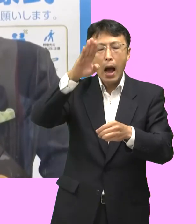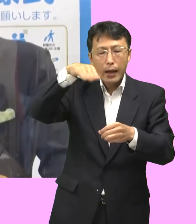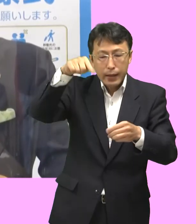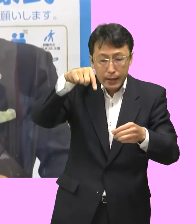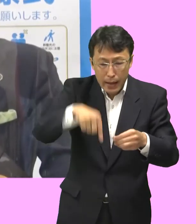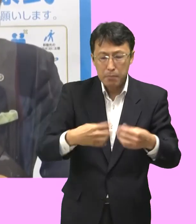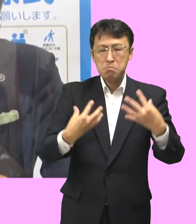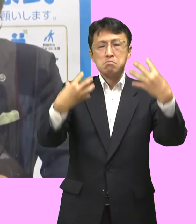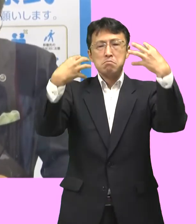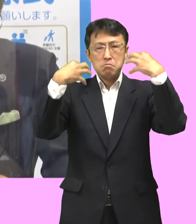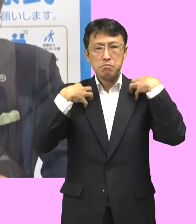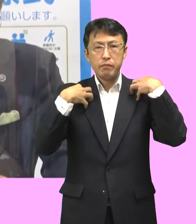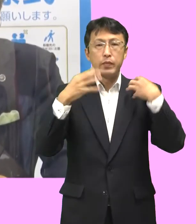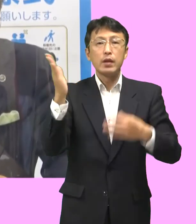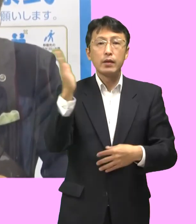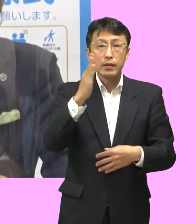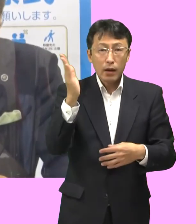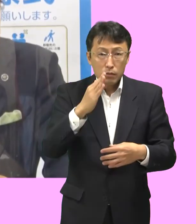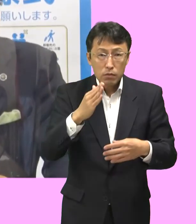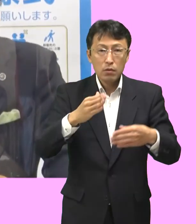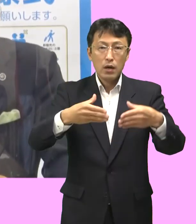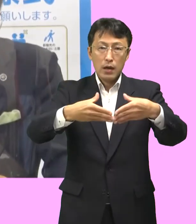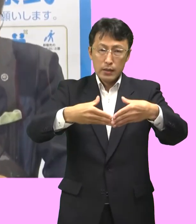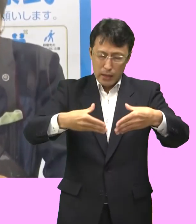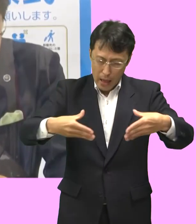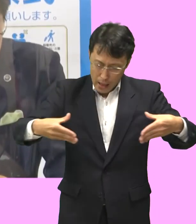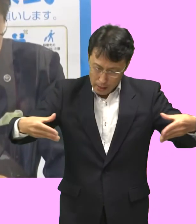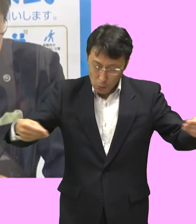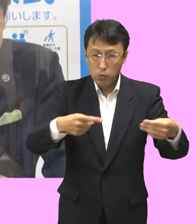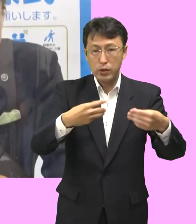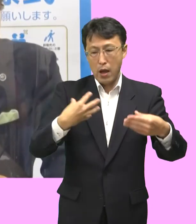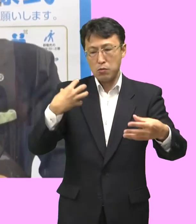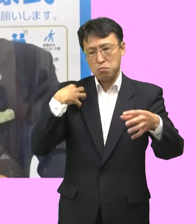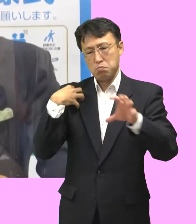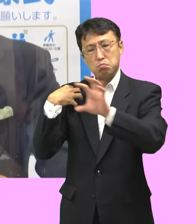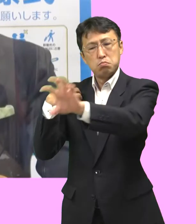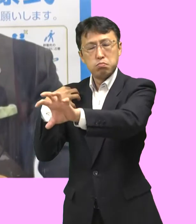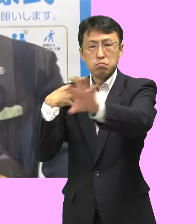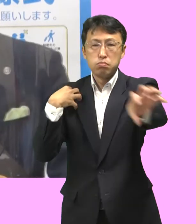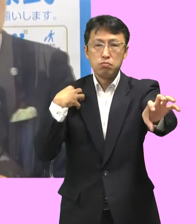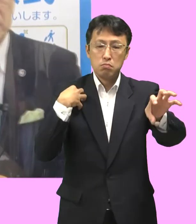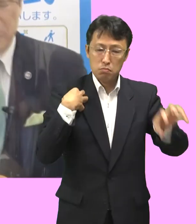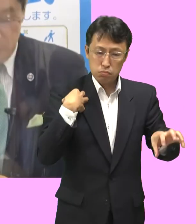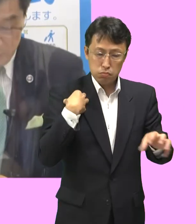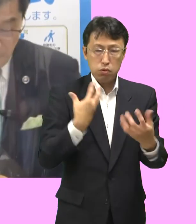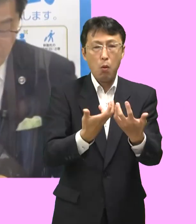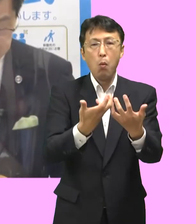が私は大事なんだろうというふうに思います。まあ、その点で